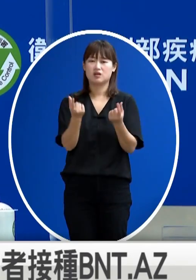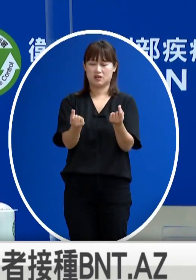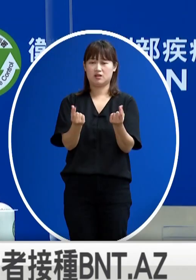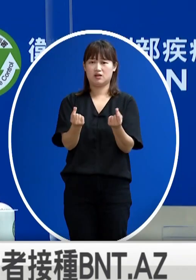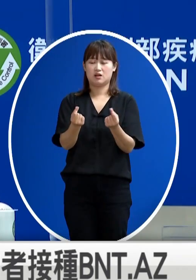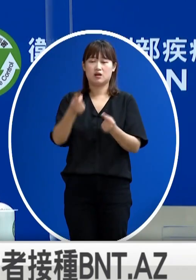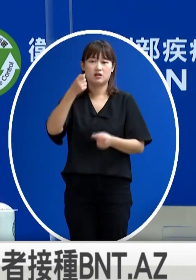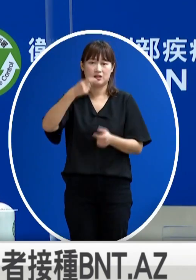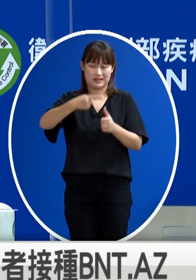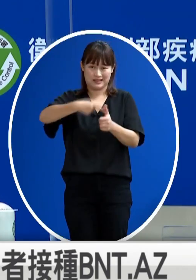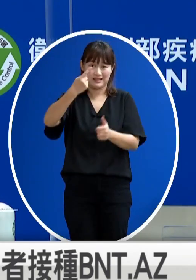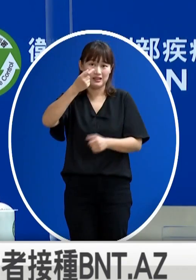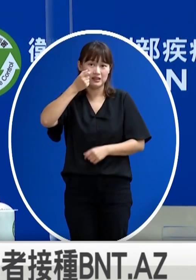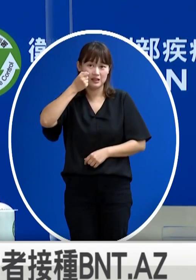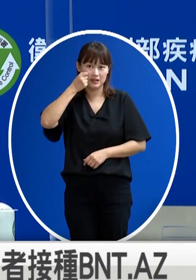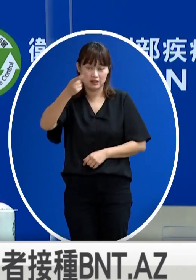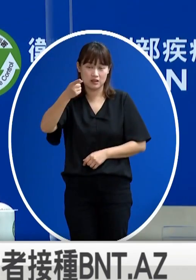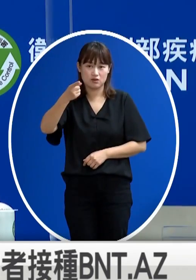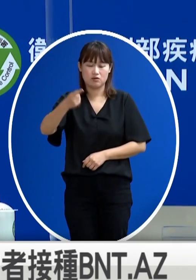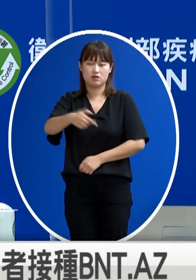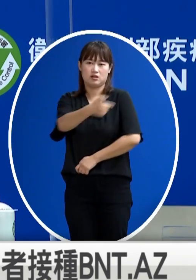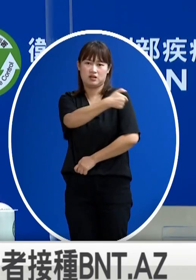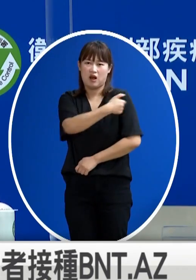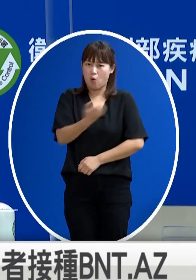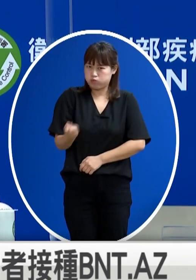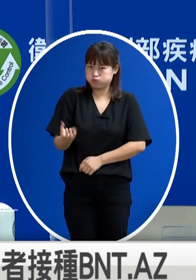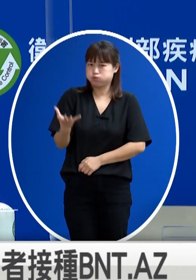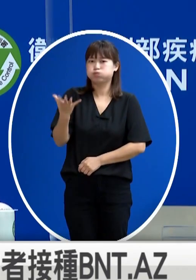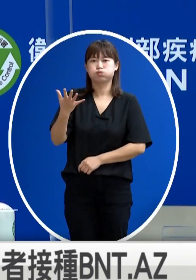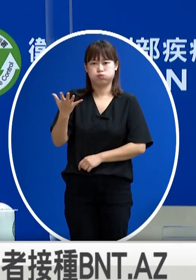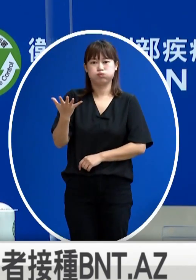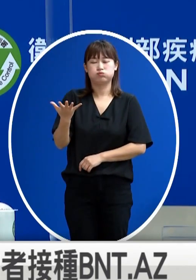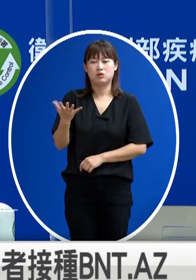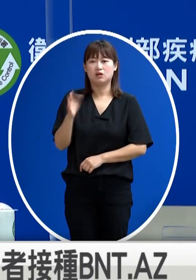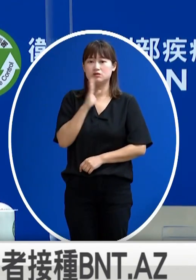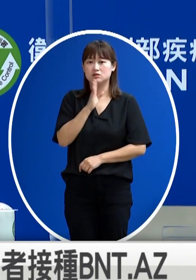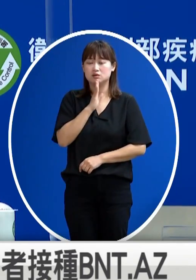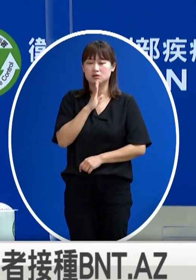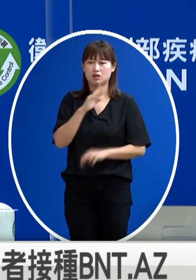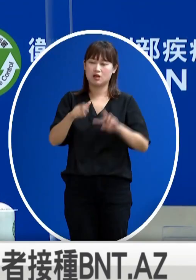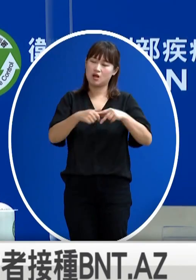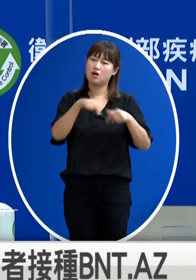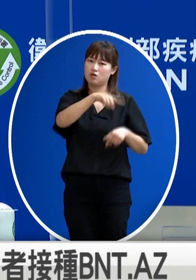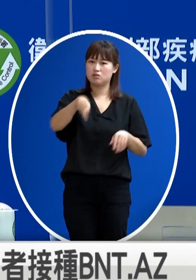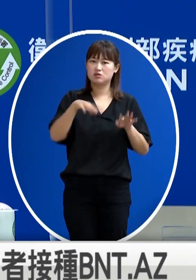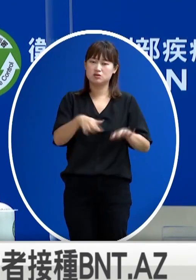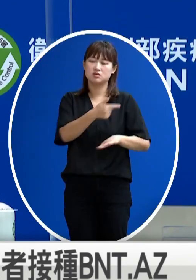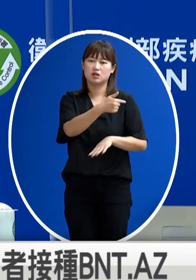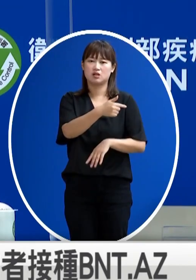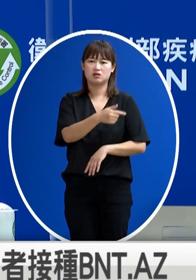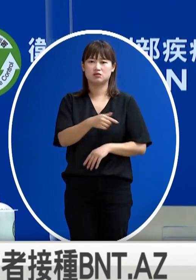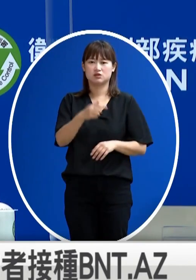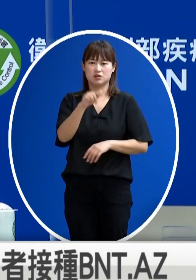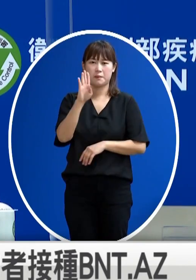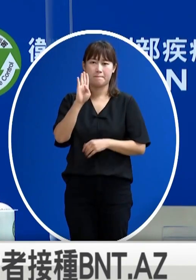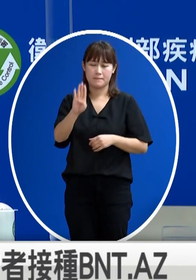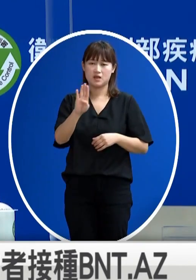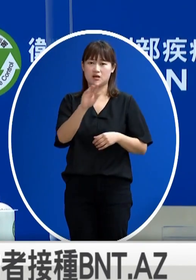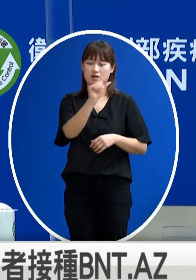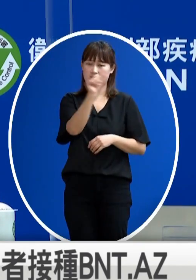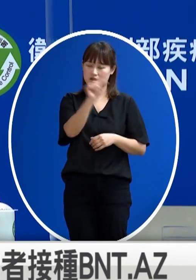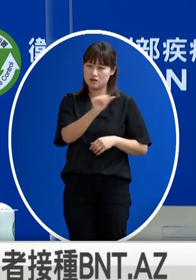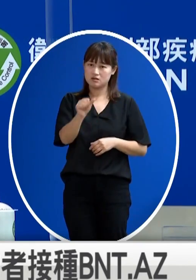月就打300-400万剂，那跟我们现在一个月可以打500-600万剂其实不太一样哦。所以但是流